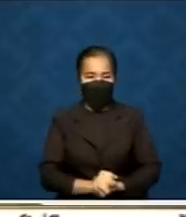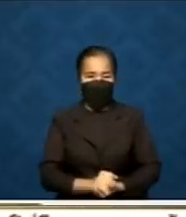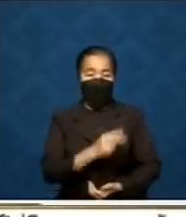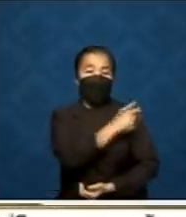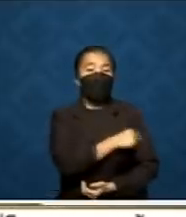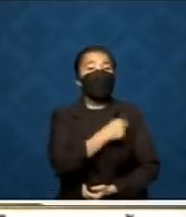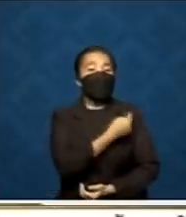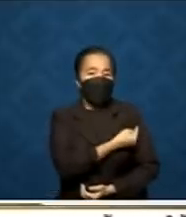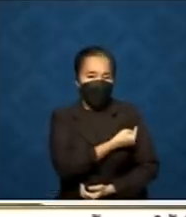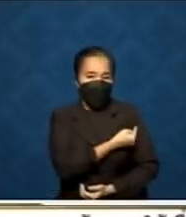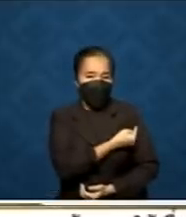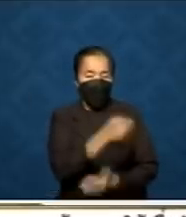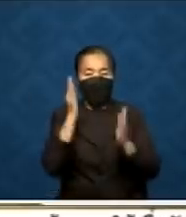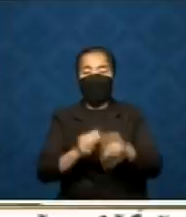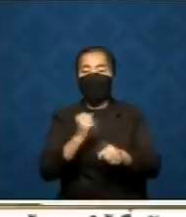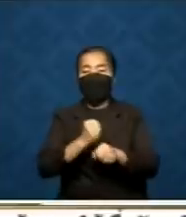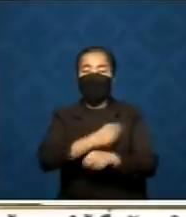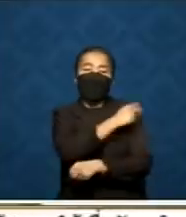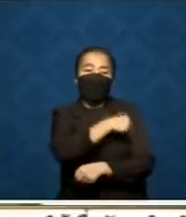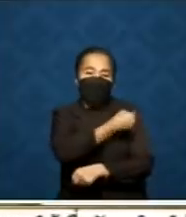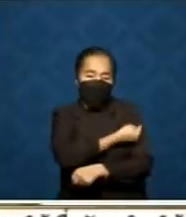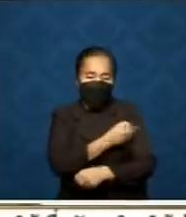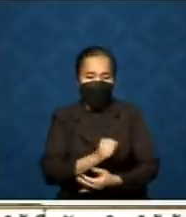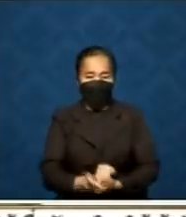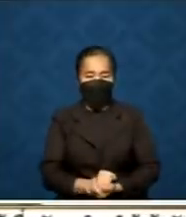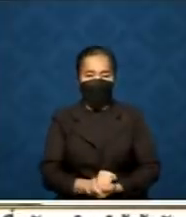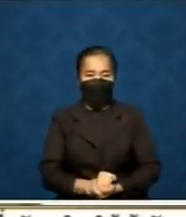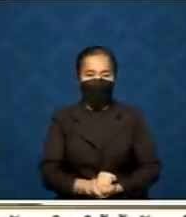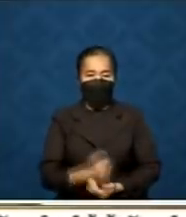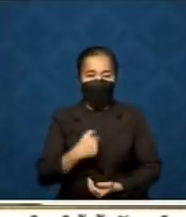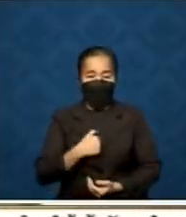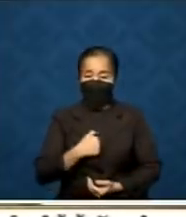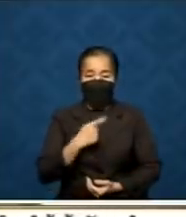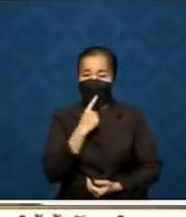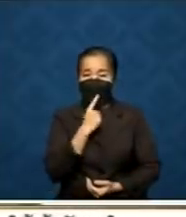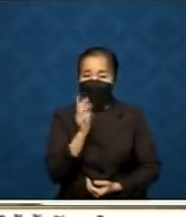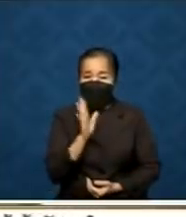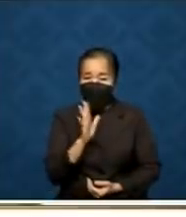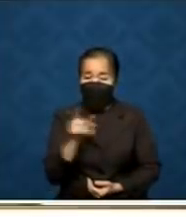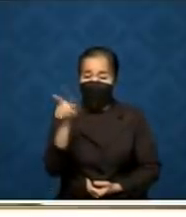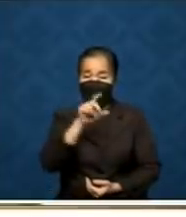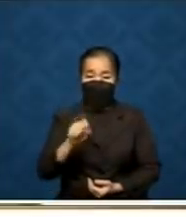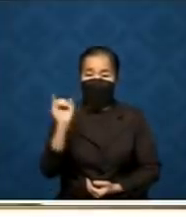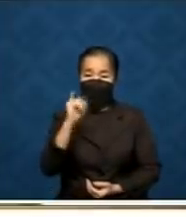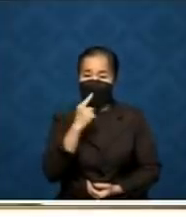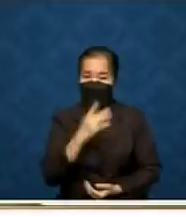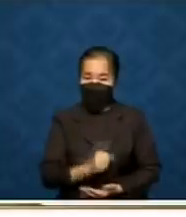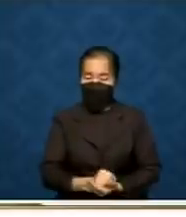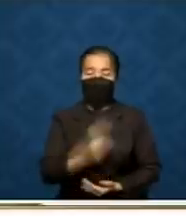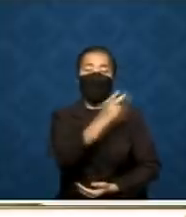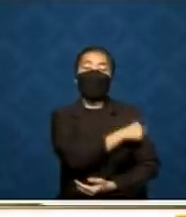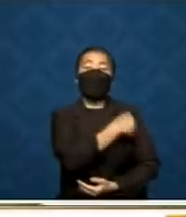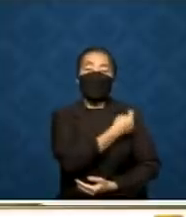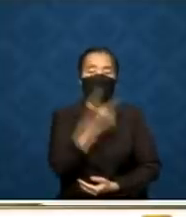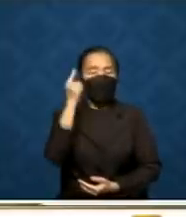หมอบุคลากรทางการแพทย์แต่ผมไม่ได้บอกว่าท่านด้อยค่านั้นแต่แต่คุณหมอเขารู้ว่าเขาทำ